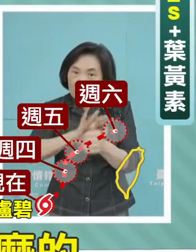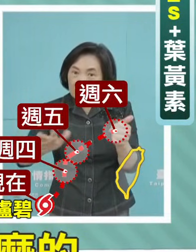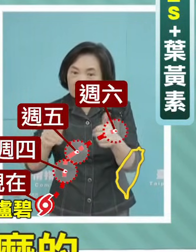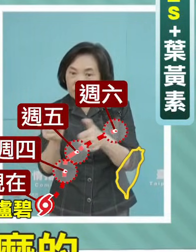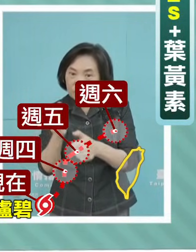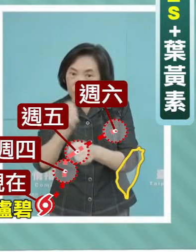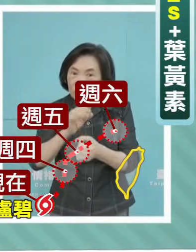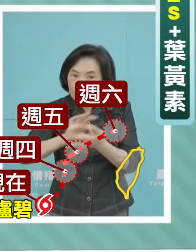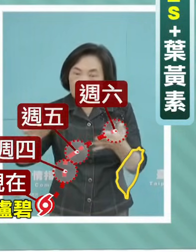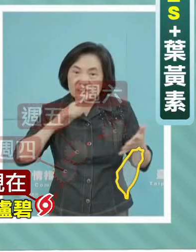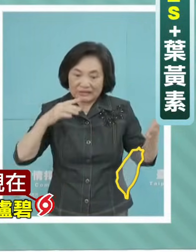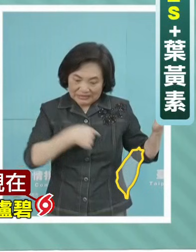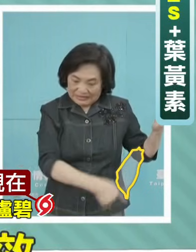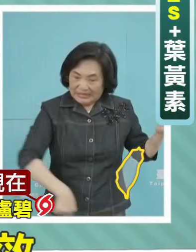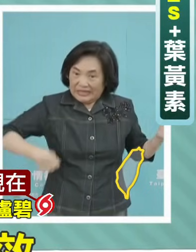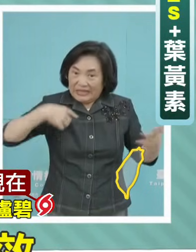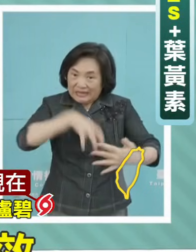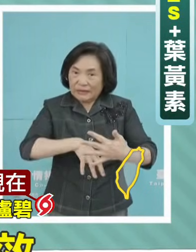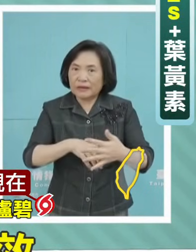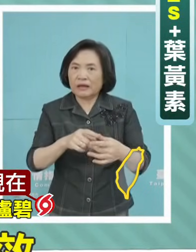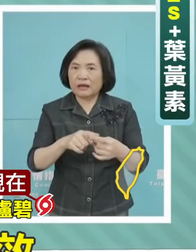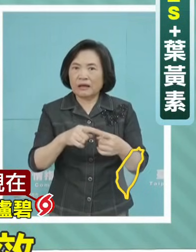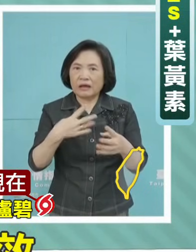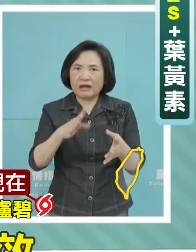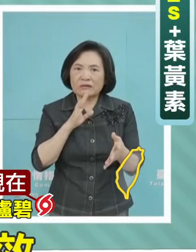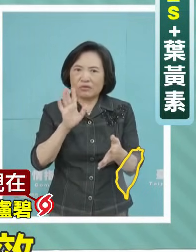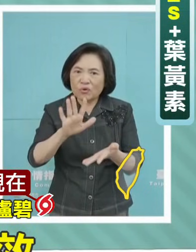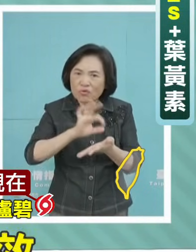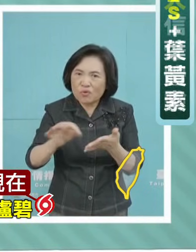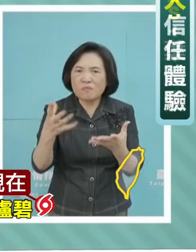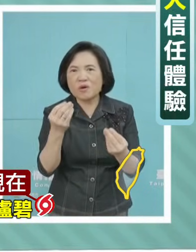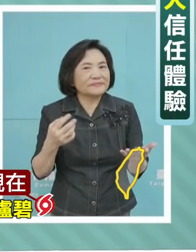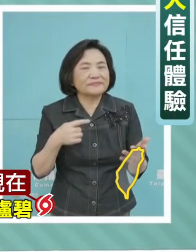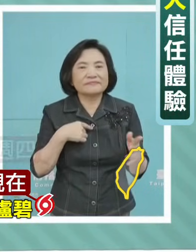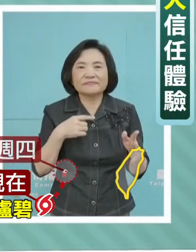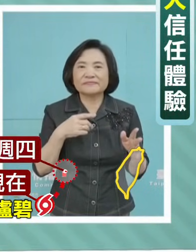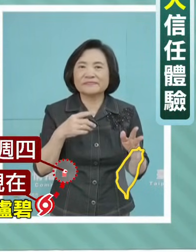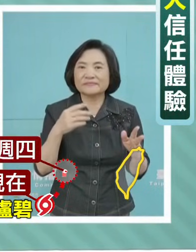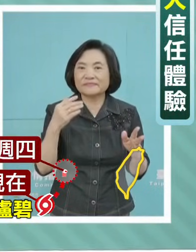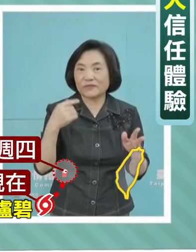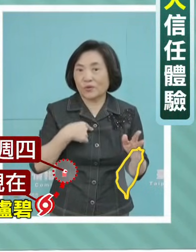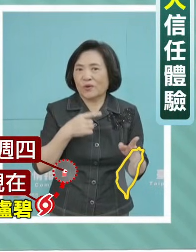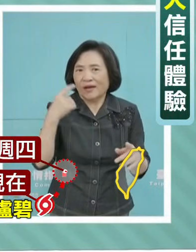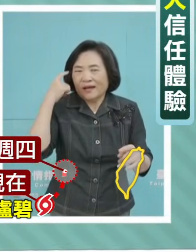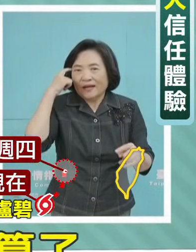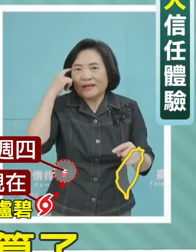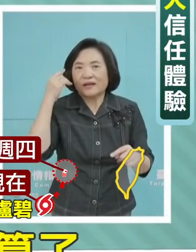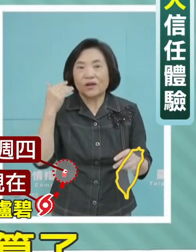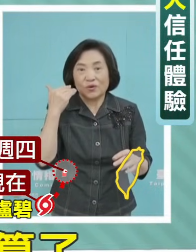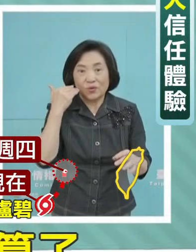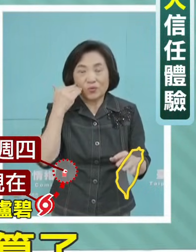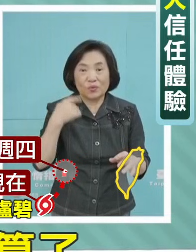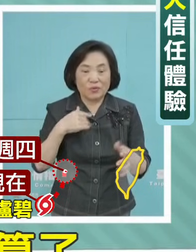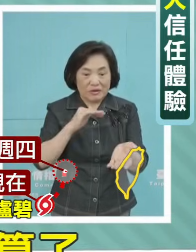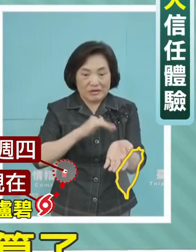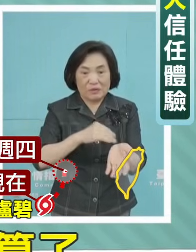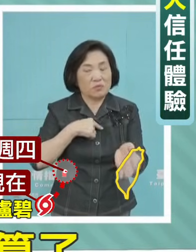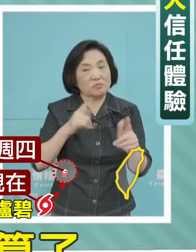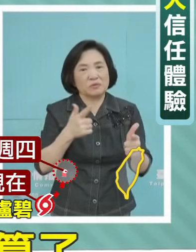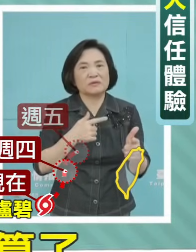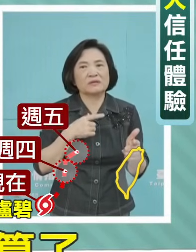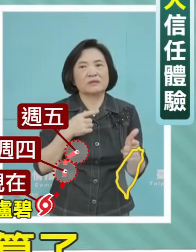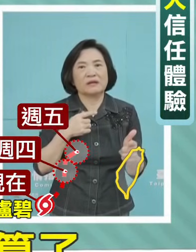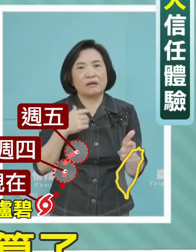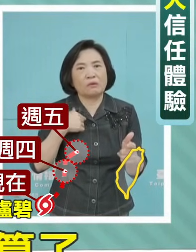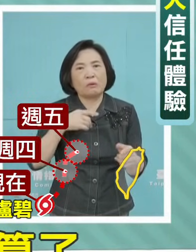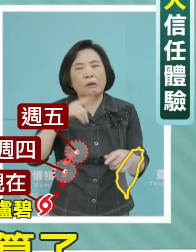的，这打在人体里面，更何况还牵涉到有效没效，还有很多问题啊。如果我们不是医学界的人士哦，不懂就算